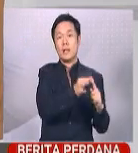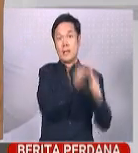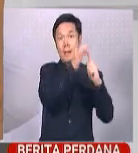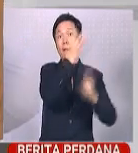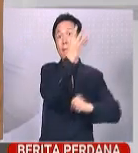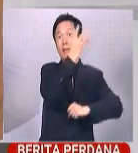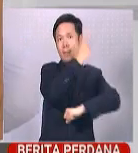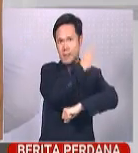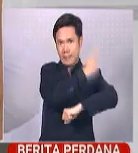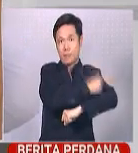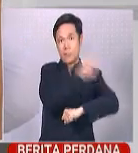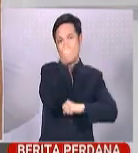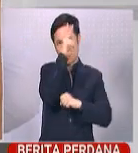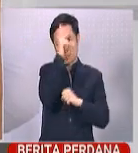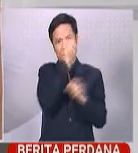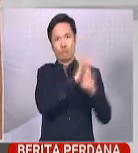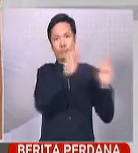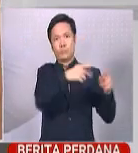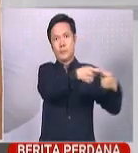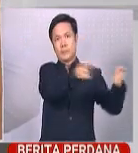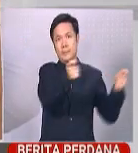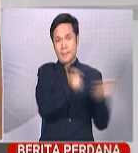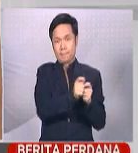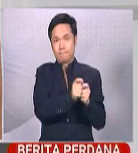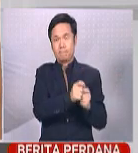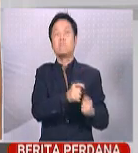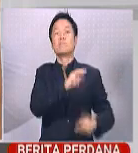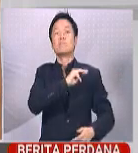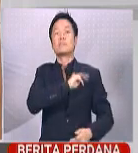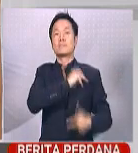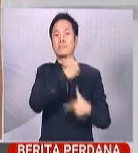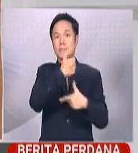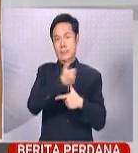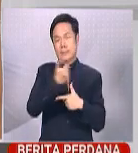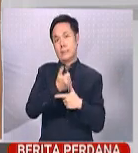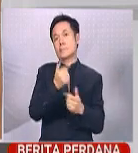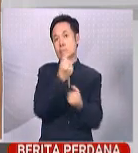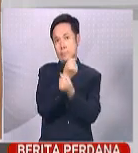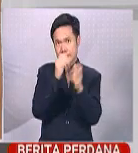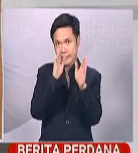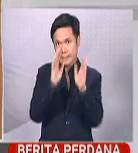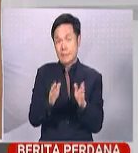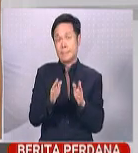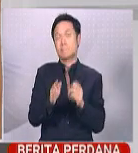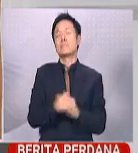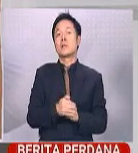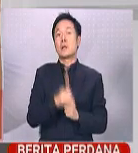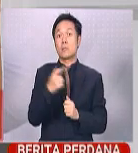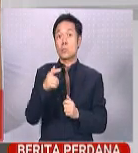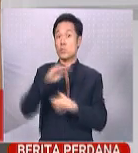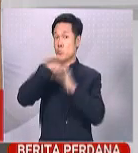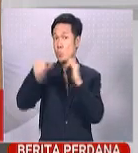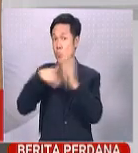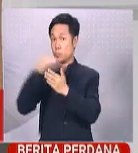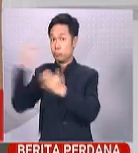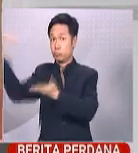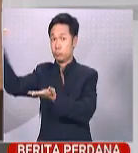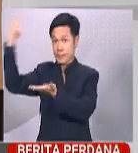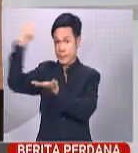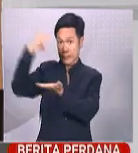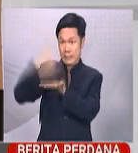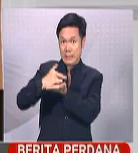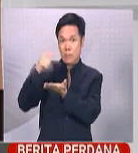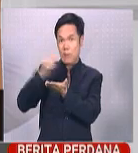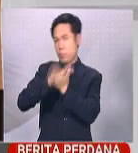disediakan kerajaan menteri kanan keselamatan Dato Sri Ismail Sabri aku berkata mereka akan dibawa terus ke